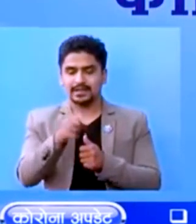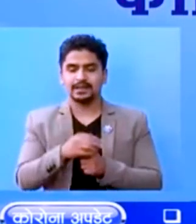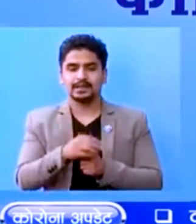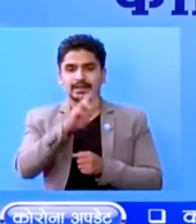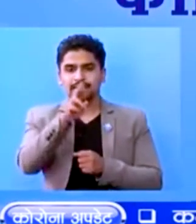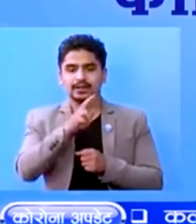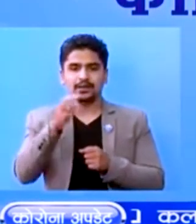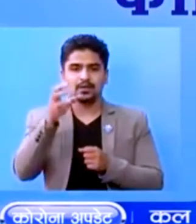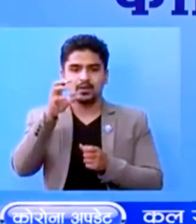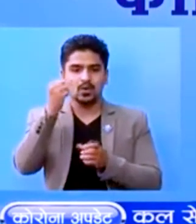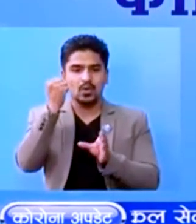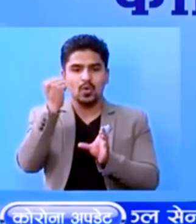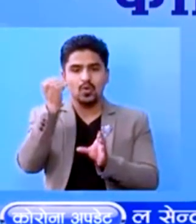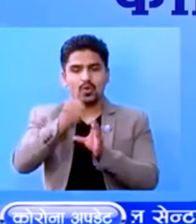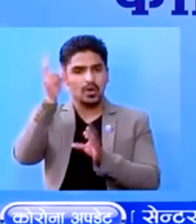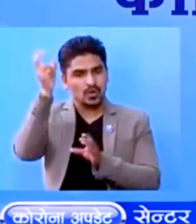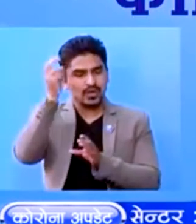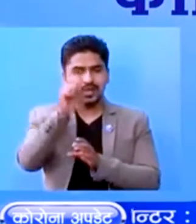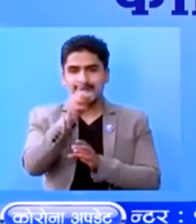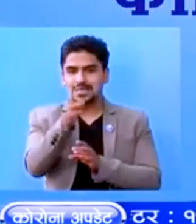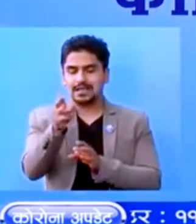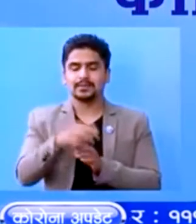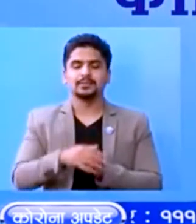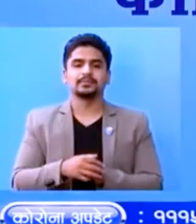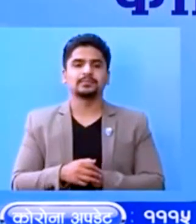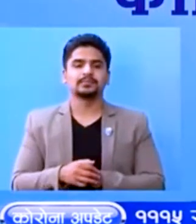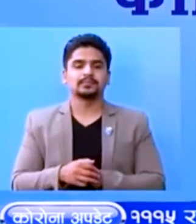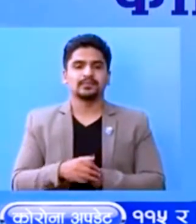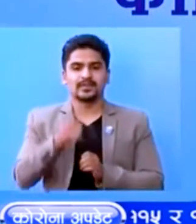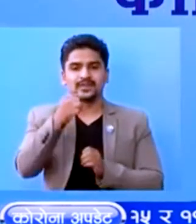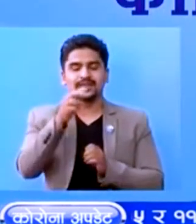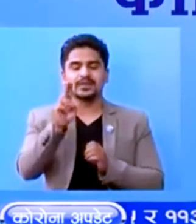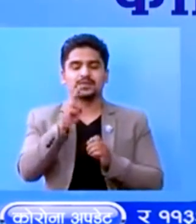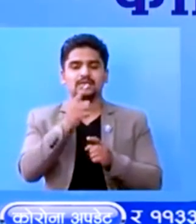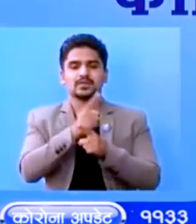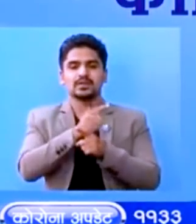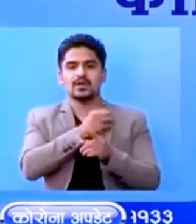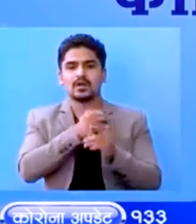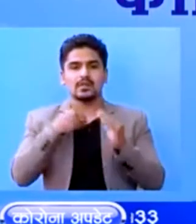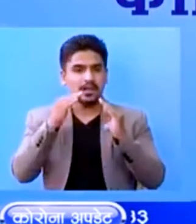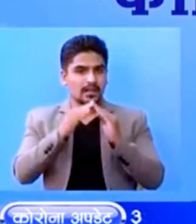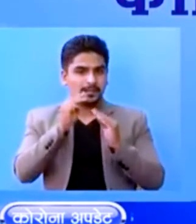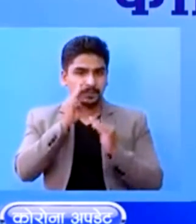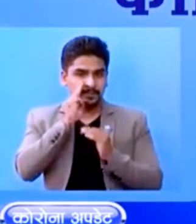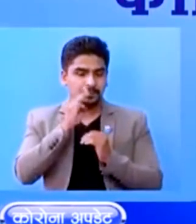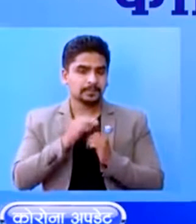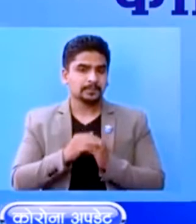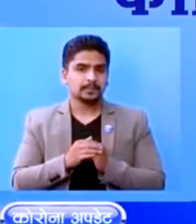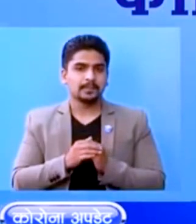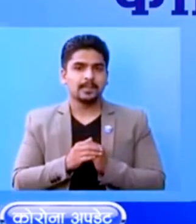र ओखलढुङ्गाका एकजना हुनुहुन्छ। त्रिभुवन विश्वविद्यालय शिक्षण अस्पताल महाराजगंज